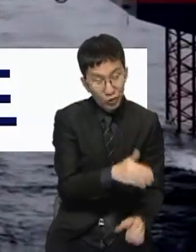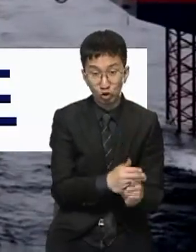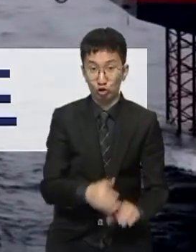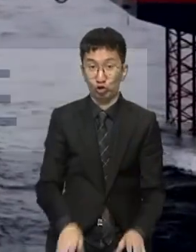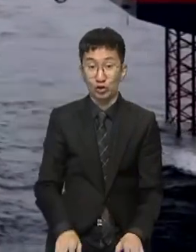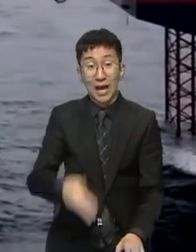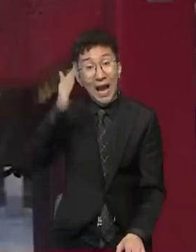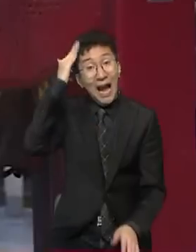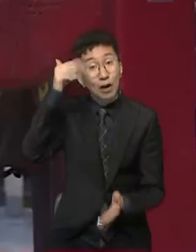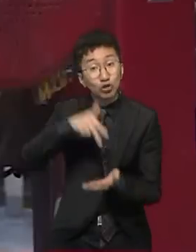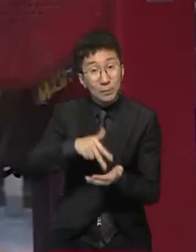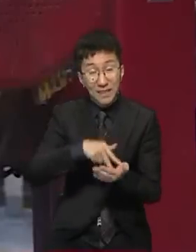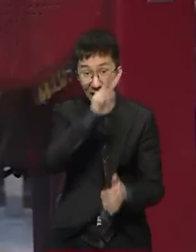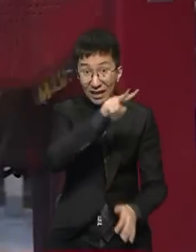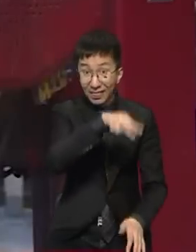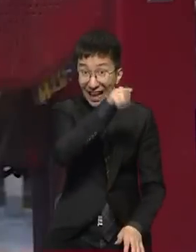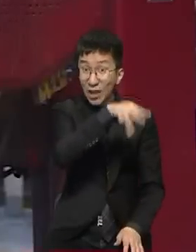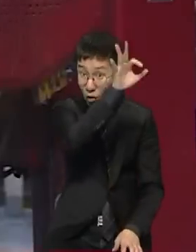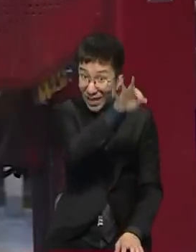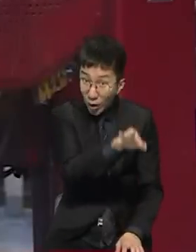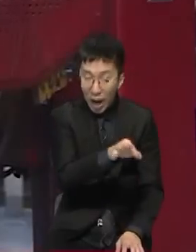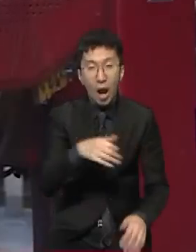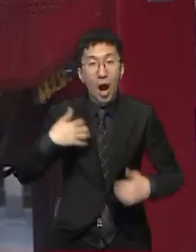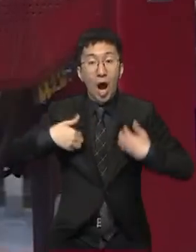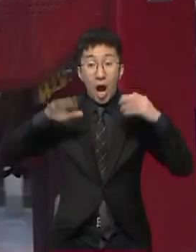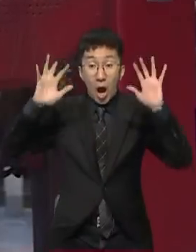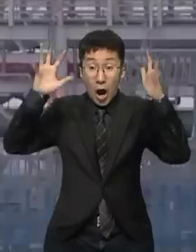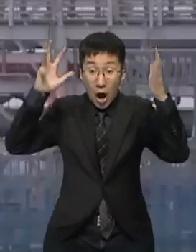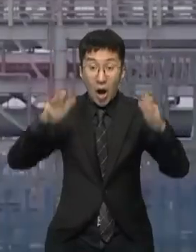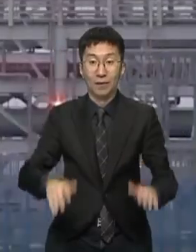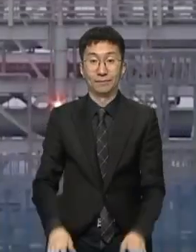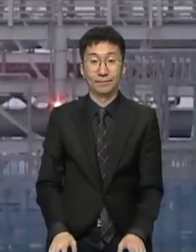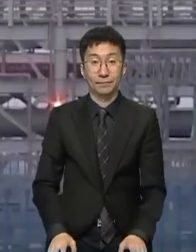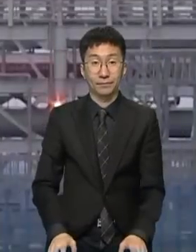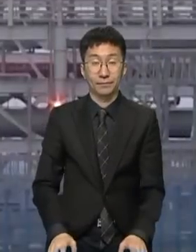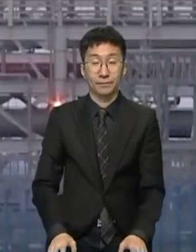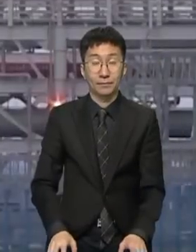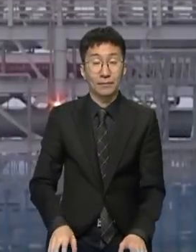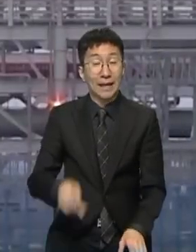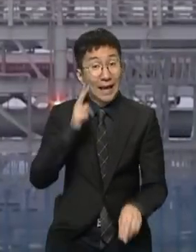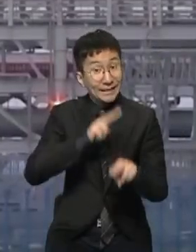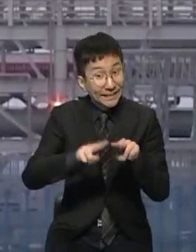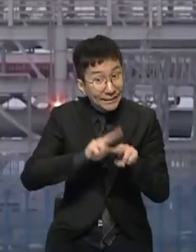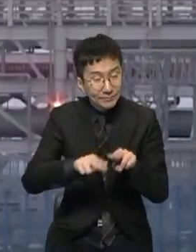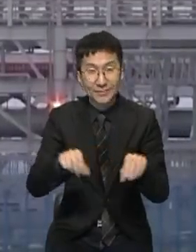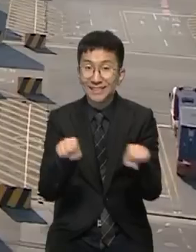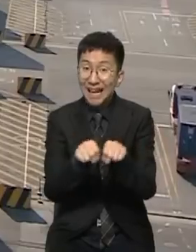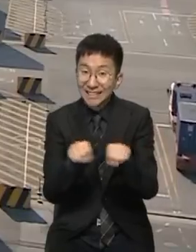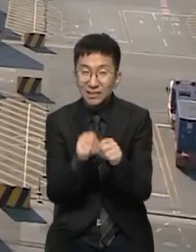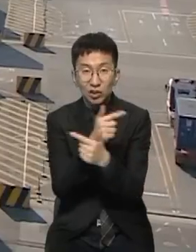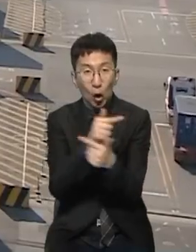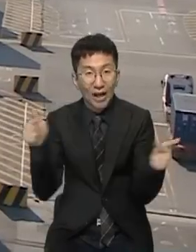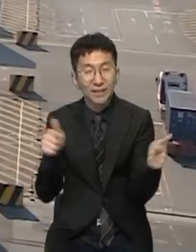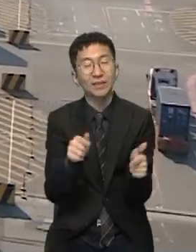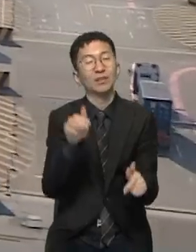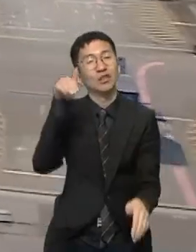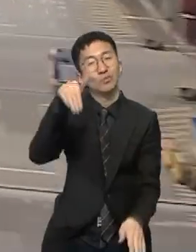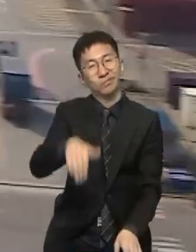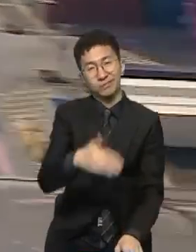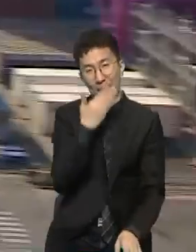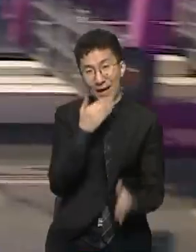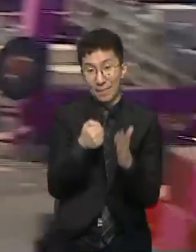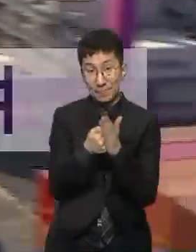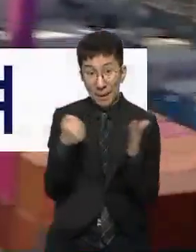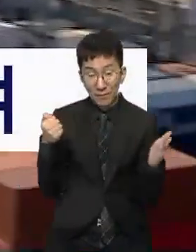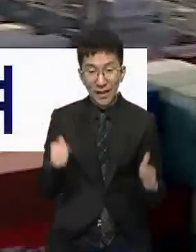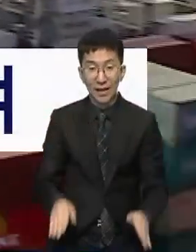입장에선 환율이 안정되는 건 좋은 일입니다. 원유와 가스, 각종 원자재 가격이 내려가는 효과가 나면서 물가